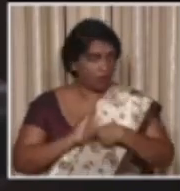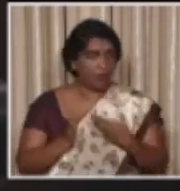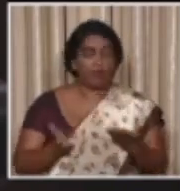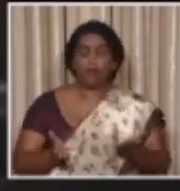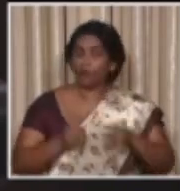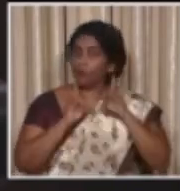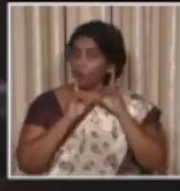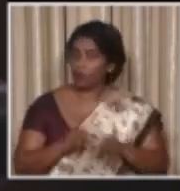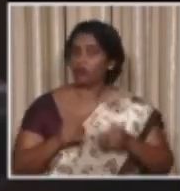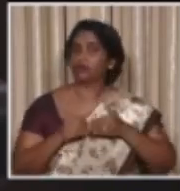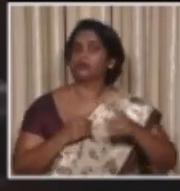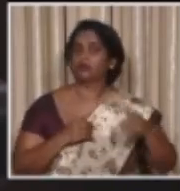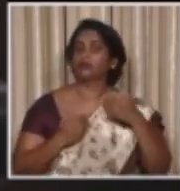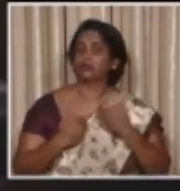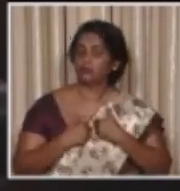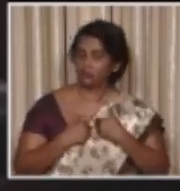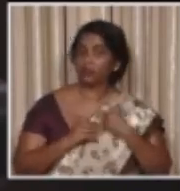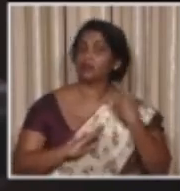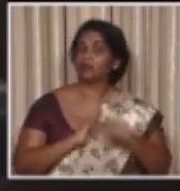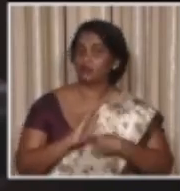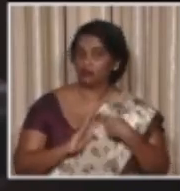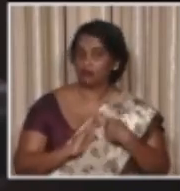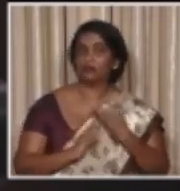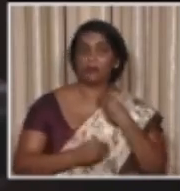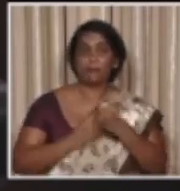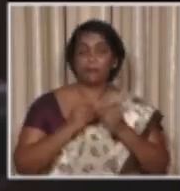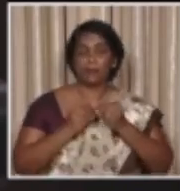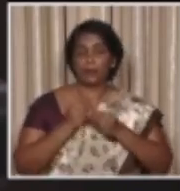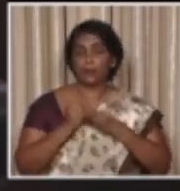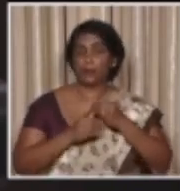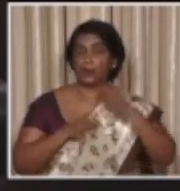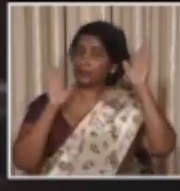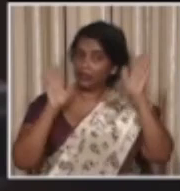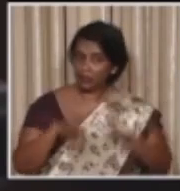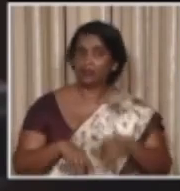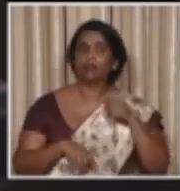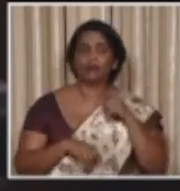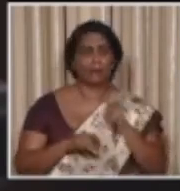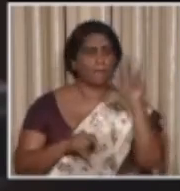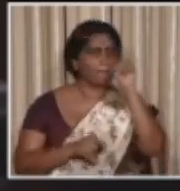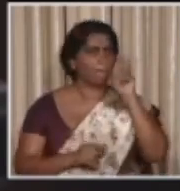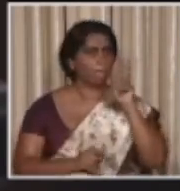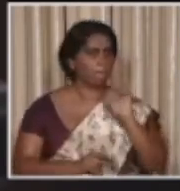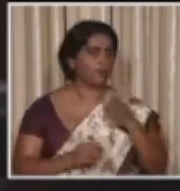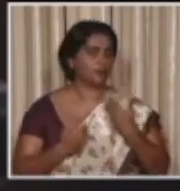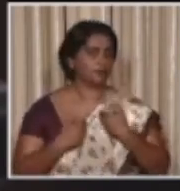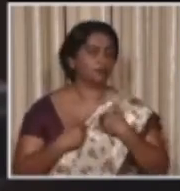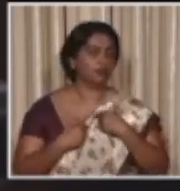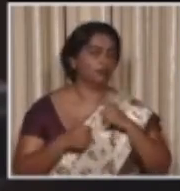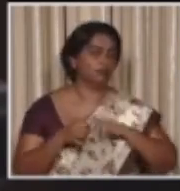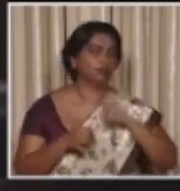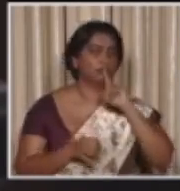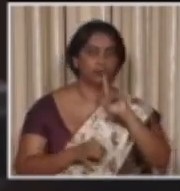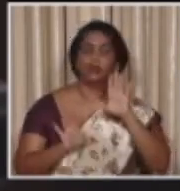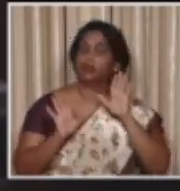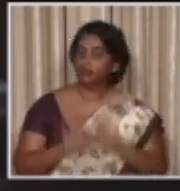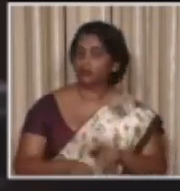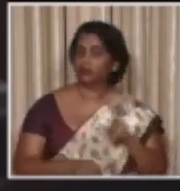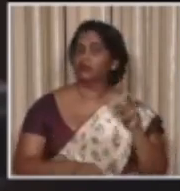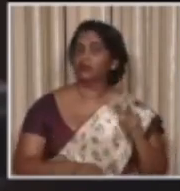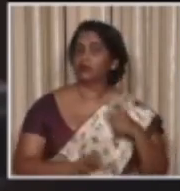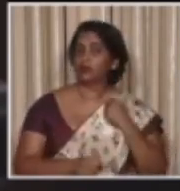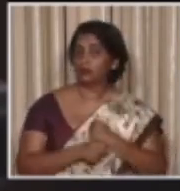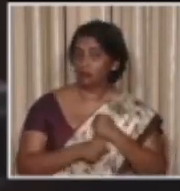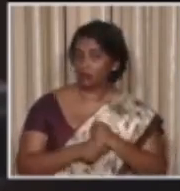இந்த நாட்டை முன்னேற்ற முடியுமா என்ற கேள்வியை நாங்கள் எழுப்ப வேண்டியிருக்கின்றது. அவே அரச பலத்தை வைத்துக் கொள்வதற்காக,